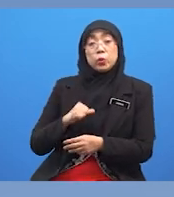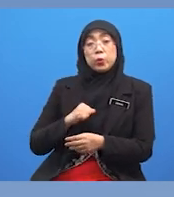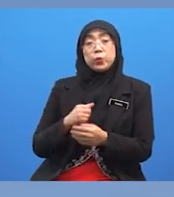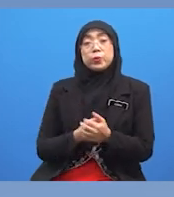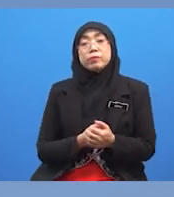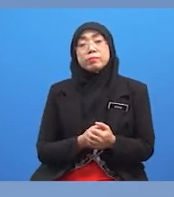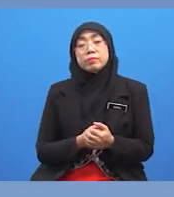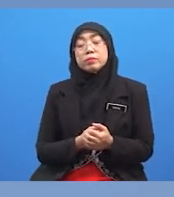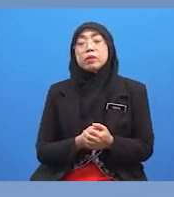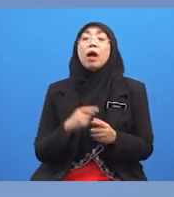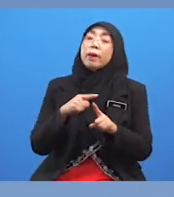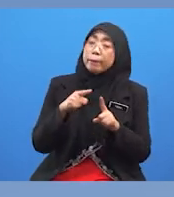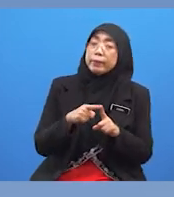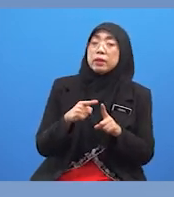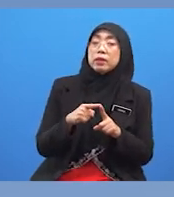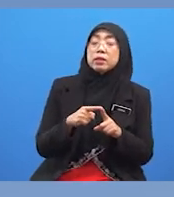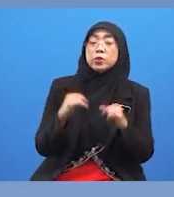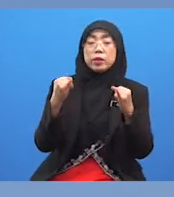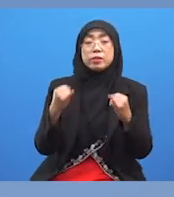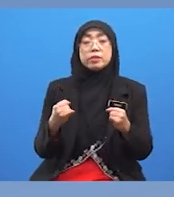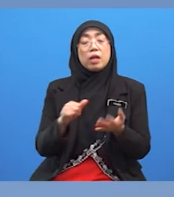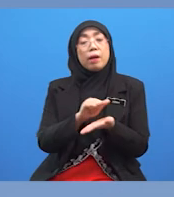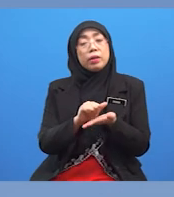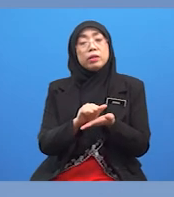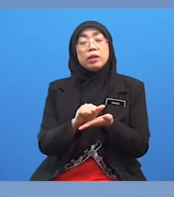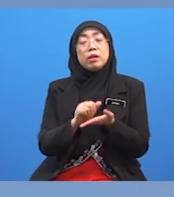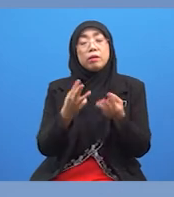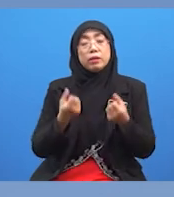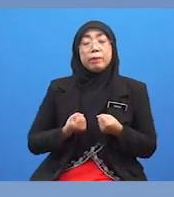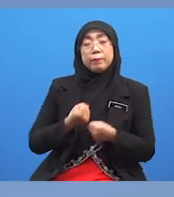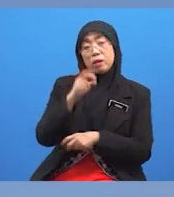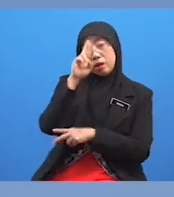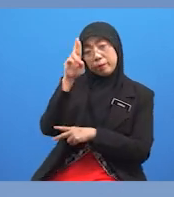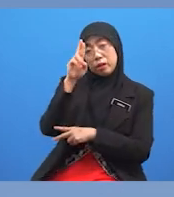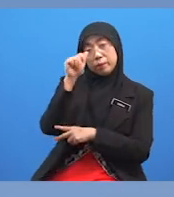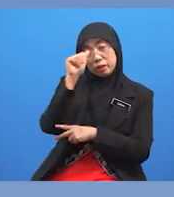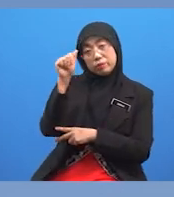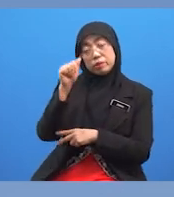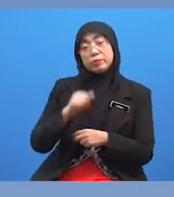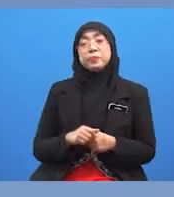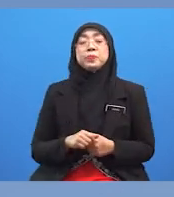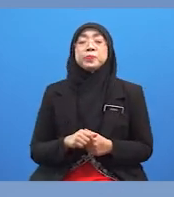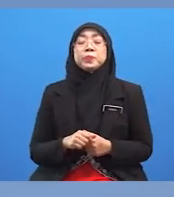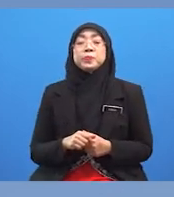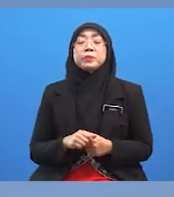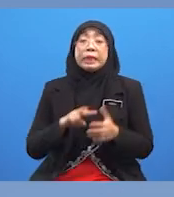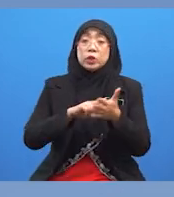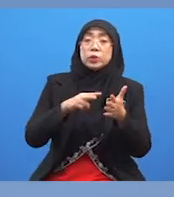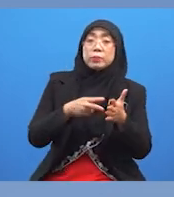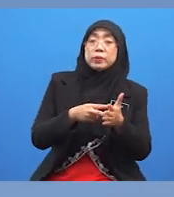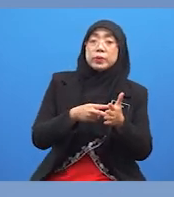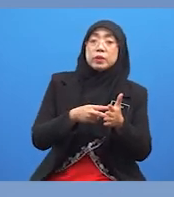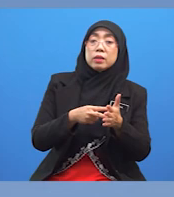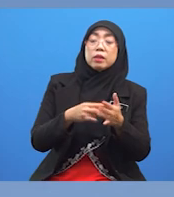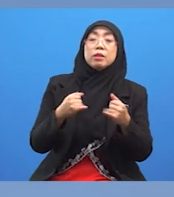Seseorang insan yang amanah akan mendapat rahmat daripada Allah Subhanahu Wa Taala. Amanah juga bermaksud